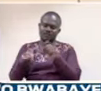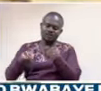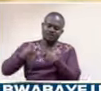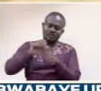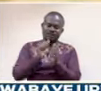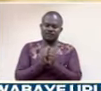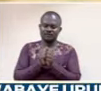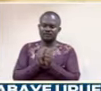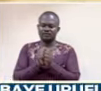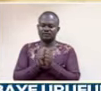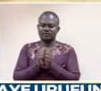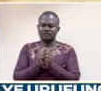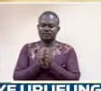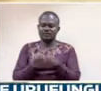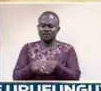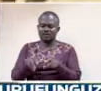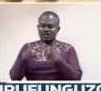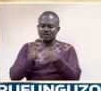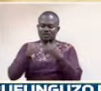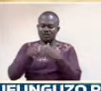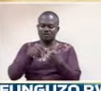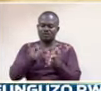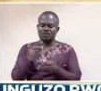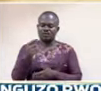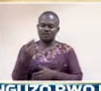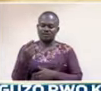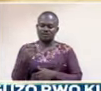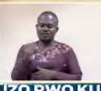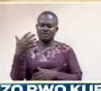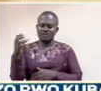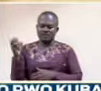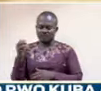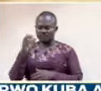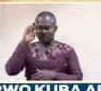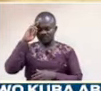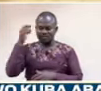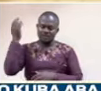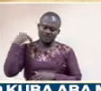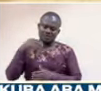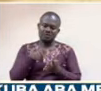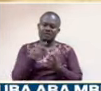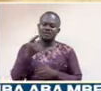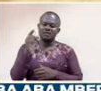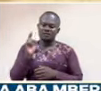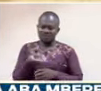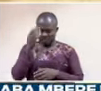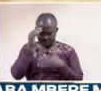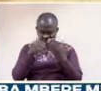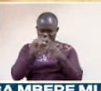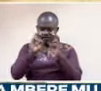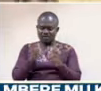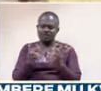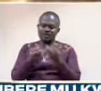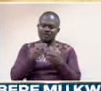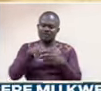kwiyongera. Nk'umuti wakugombye kugura 500 cyo gihugura 1000 bite nuko uhita